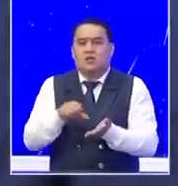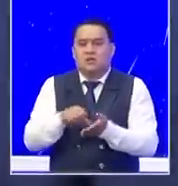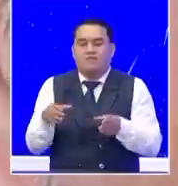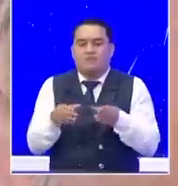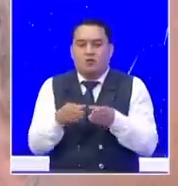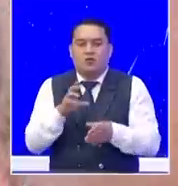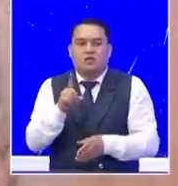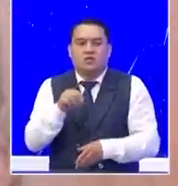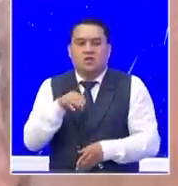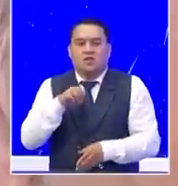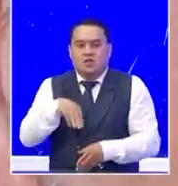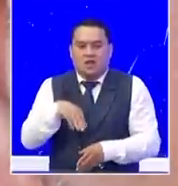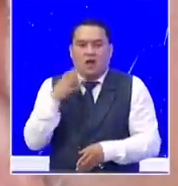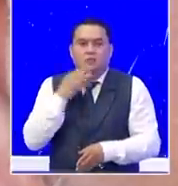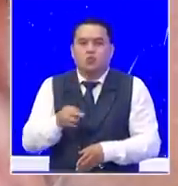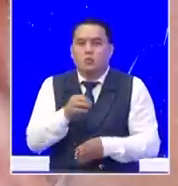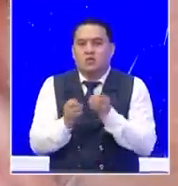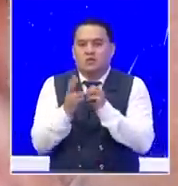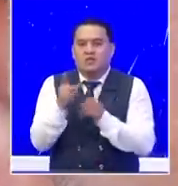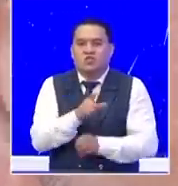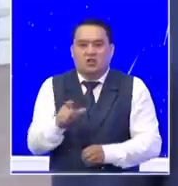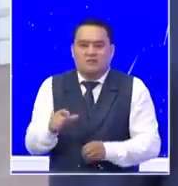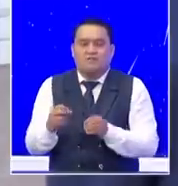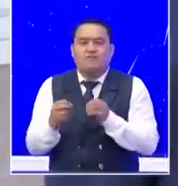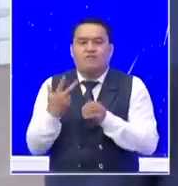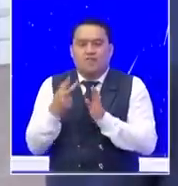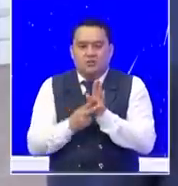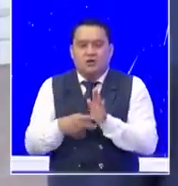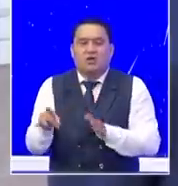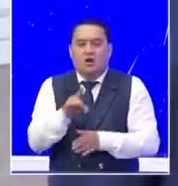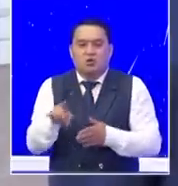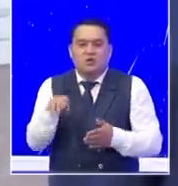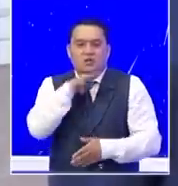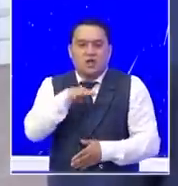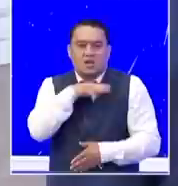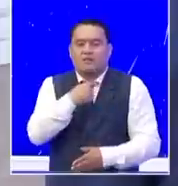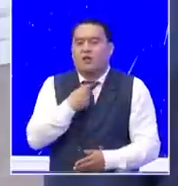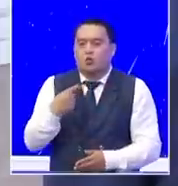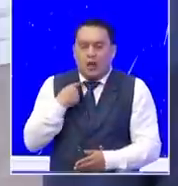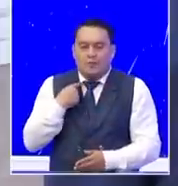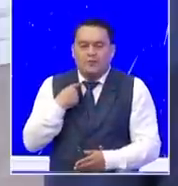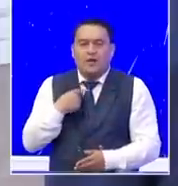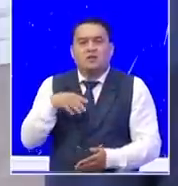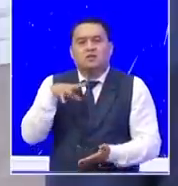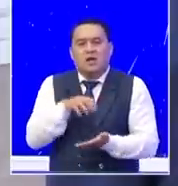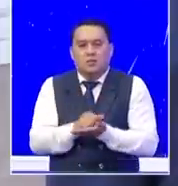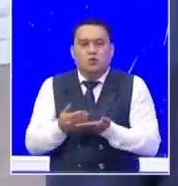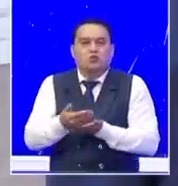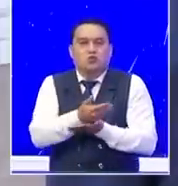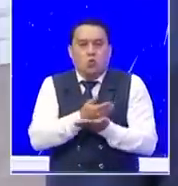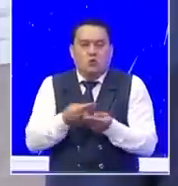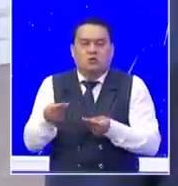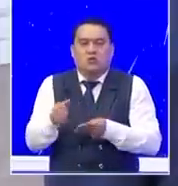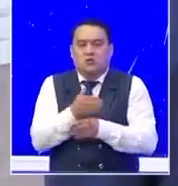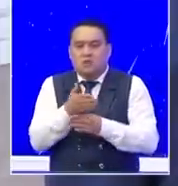фонда «Зекет». В Алматинской области их 12 человек, в 8 районах, а также в городах Текели и Талдыкурган. Они занимаются сбором и